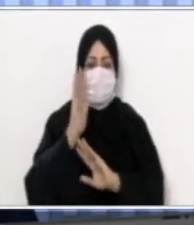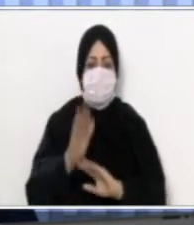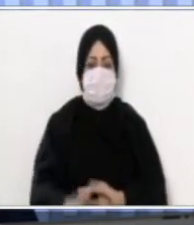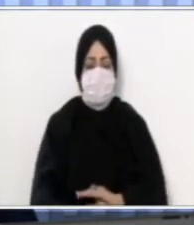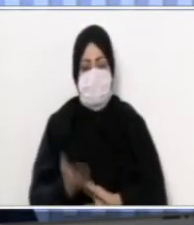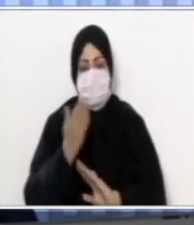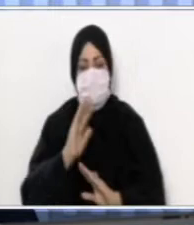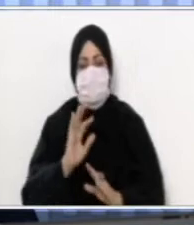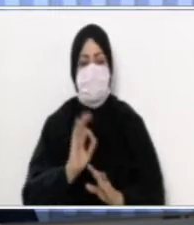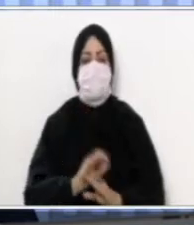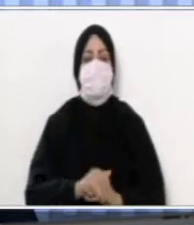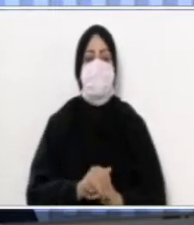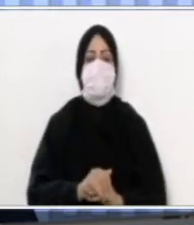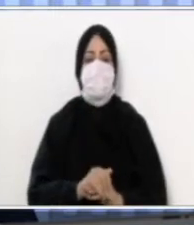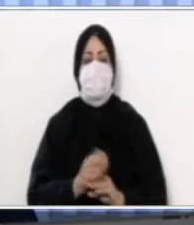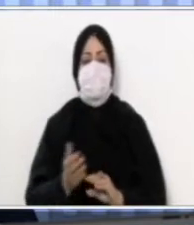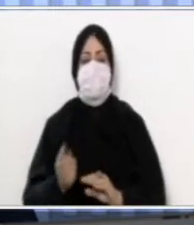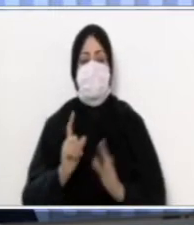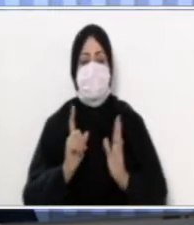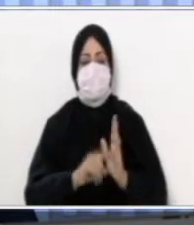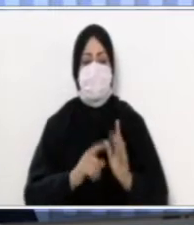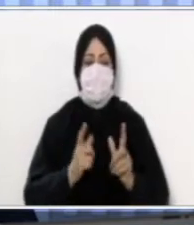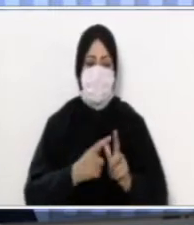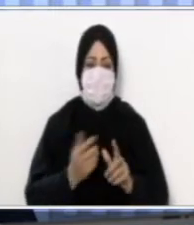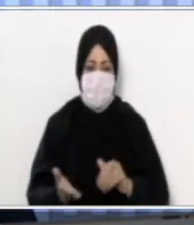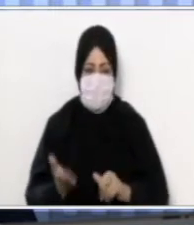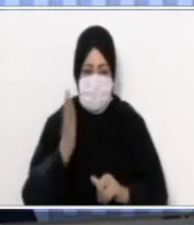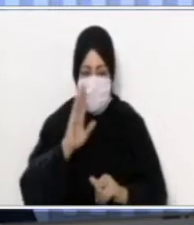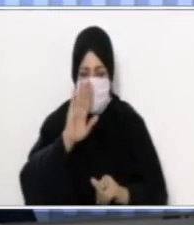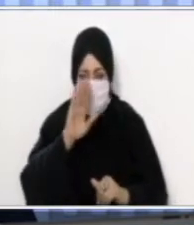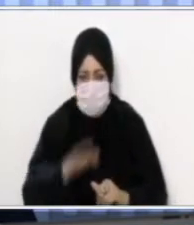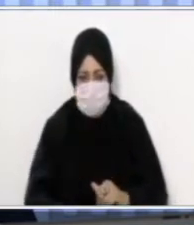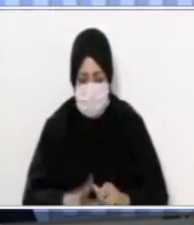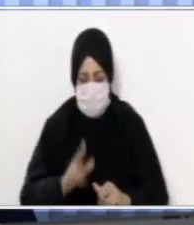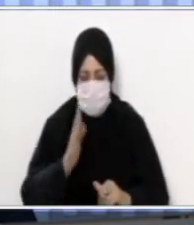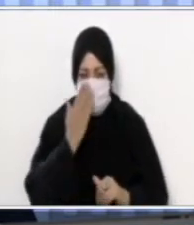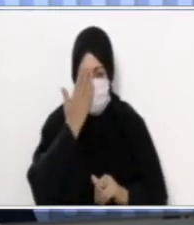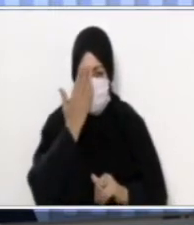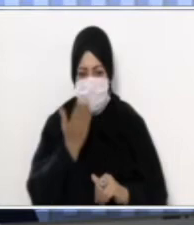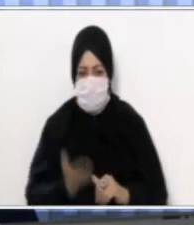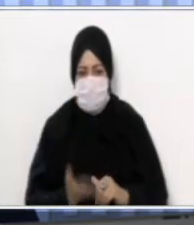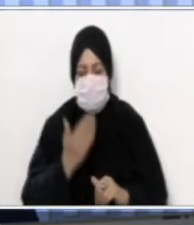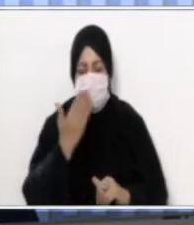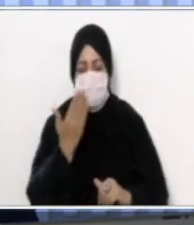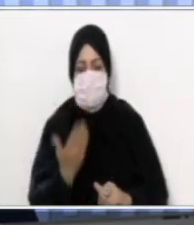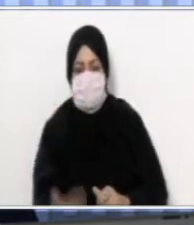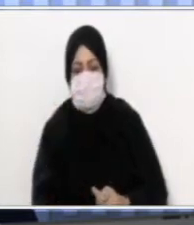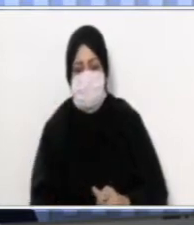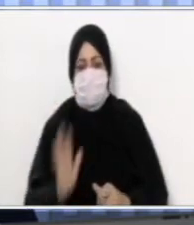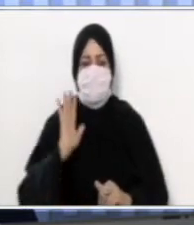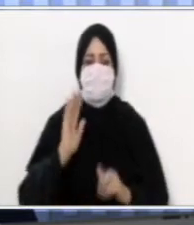فإذا كان ركن من الأركان شق عليك فعله فلا بأس أن تتركي هذا الركن إذا شق عليك